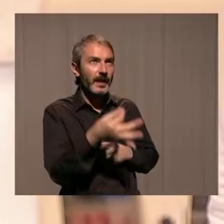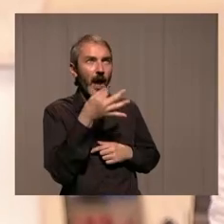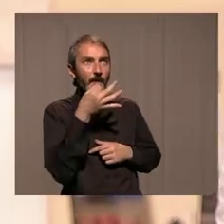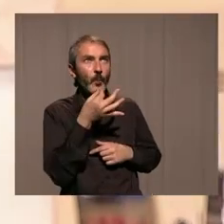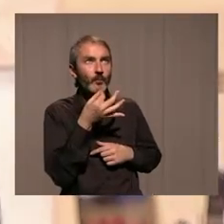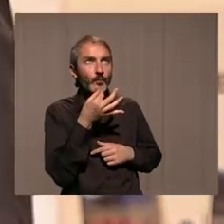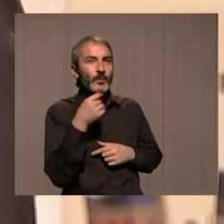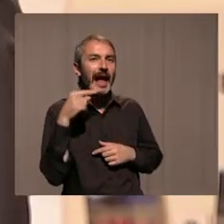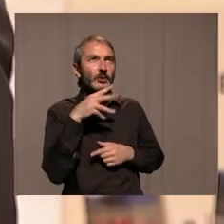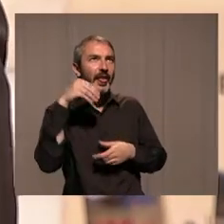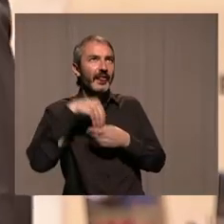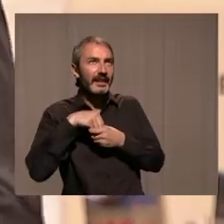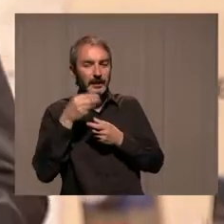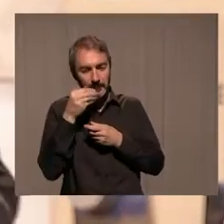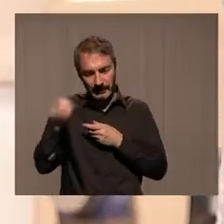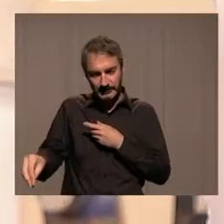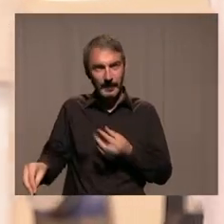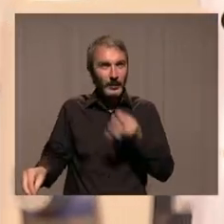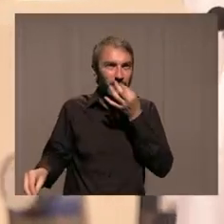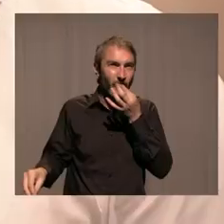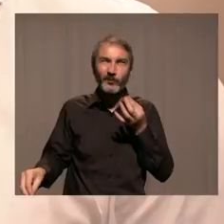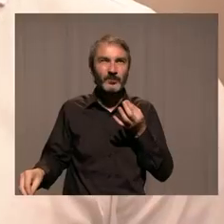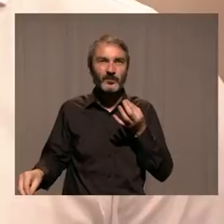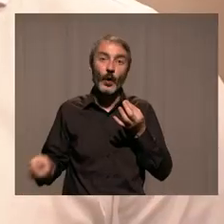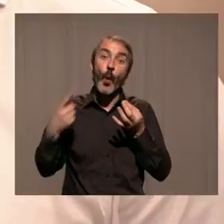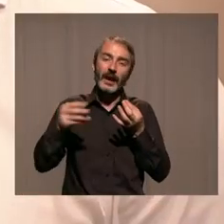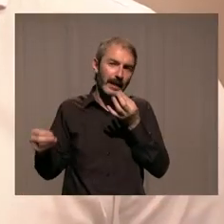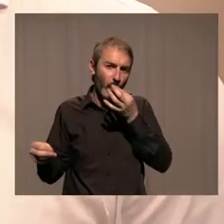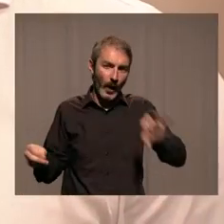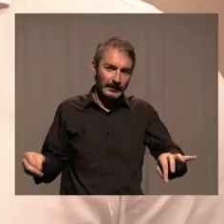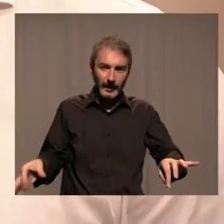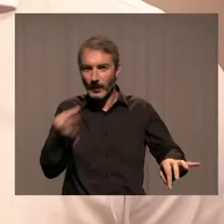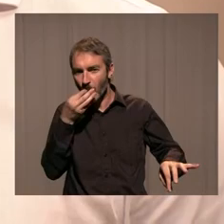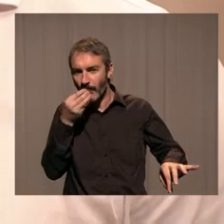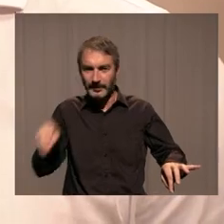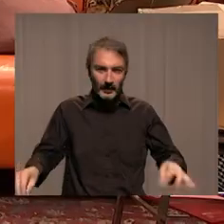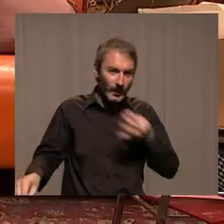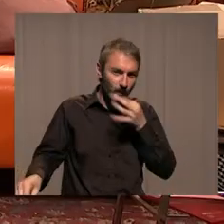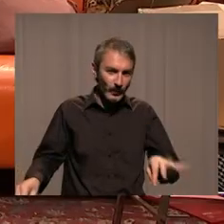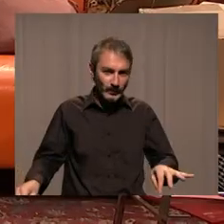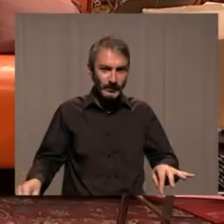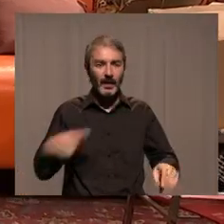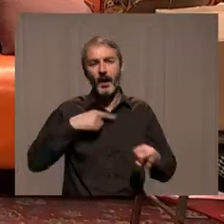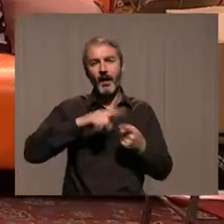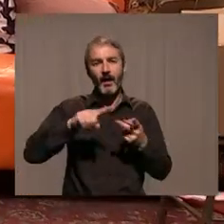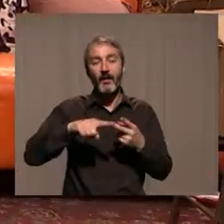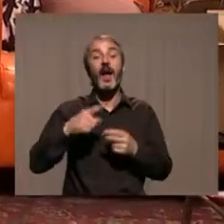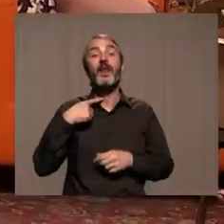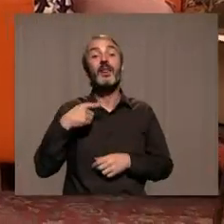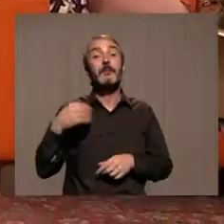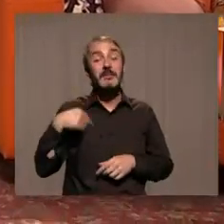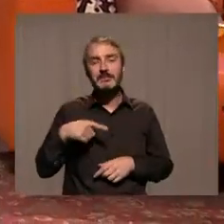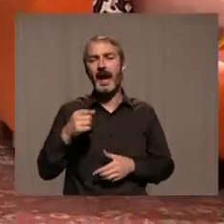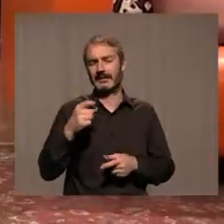anxova, farcidetes, les deixeu en un bol. Que són manzanilla en un altre. I les gordal? Les normal, gordal? Que se les